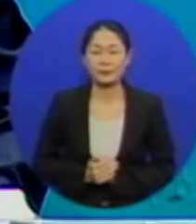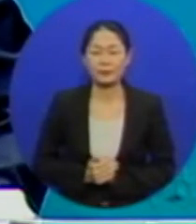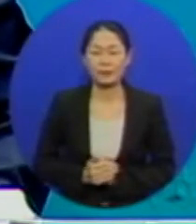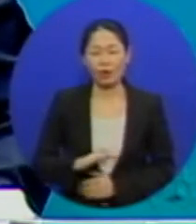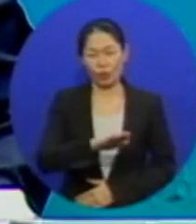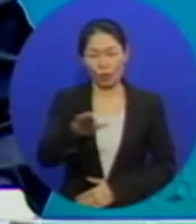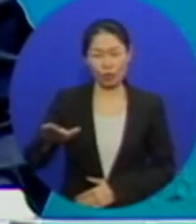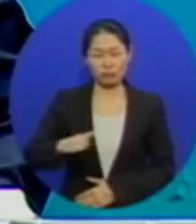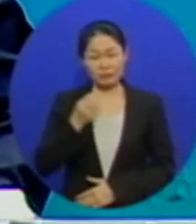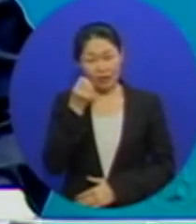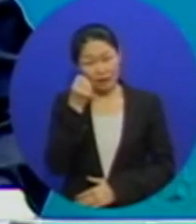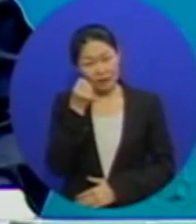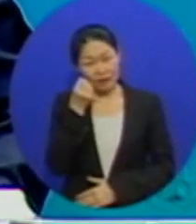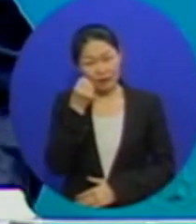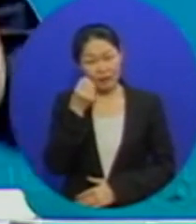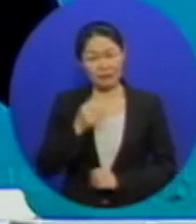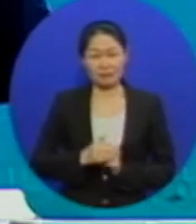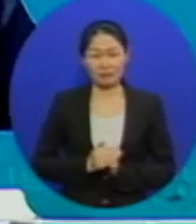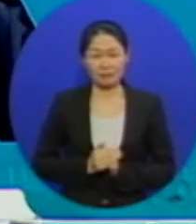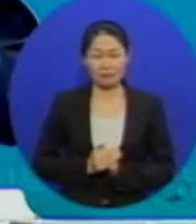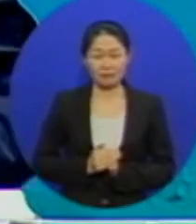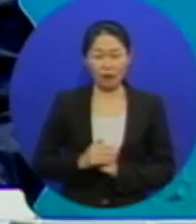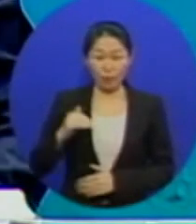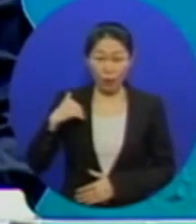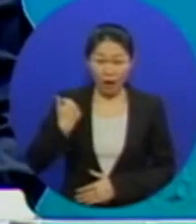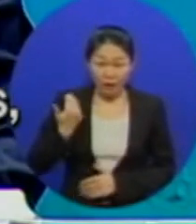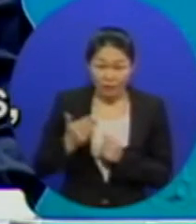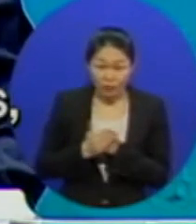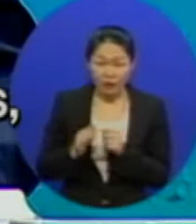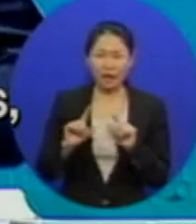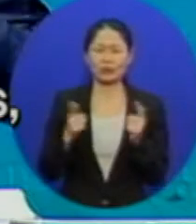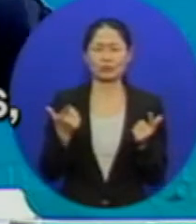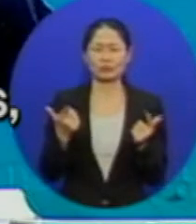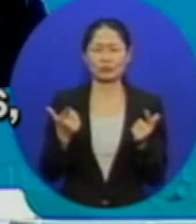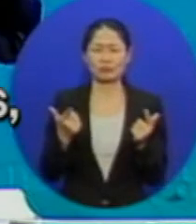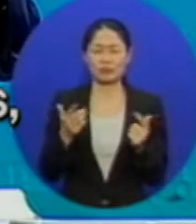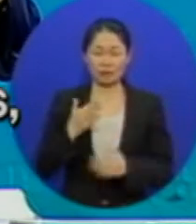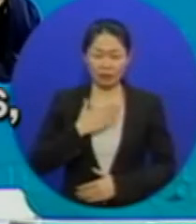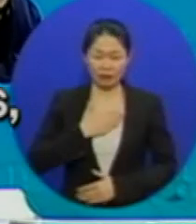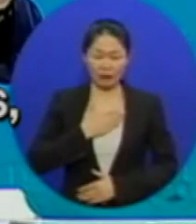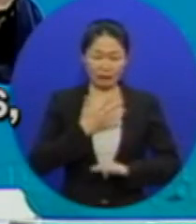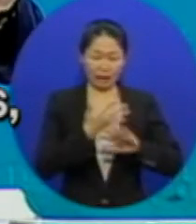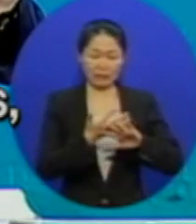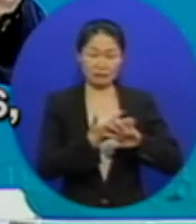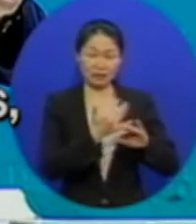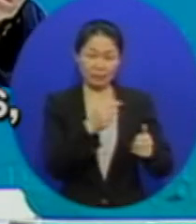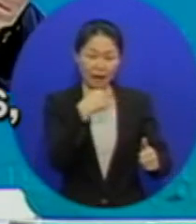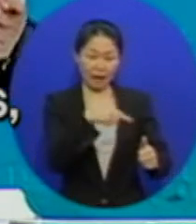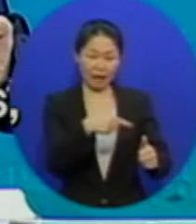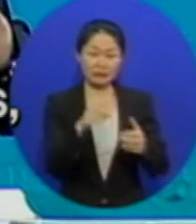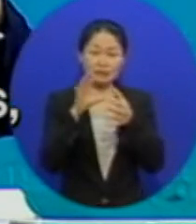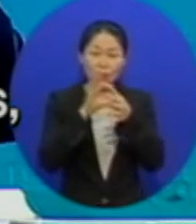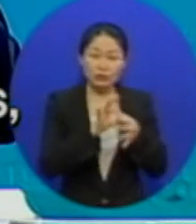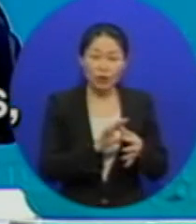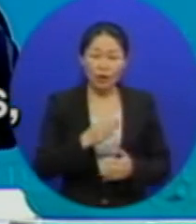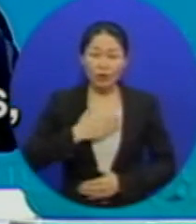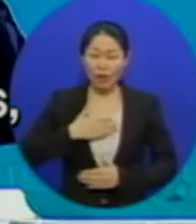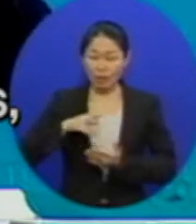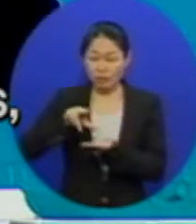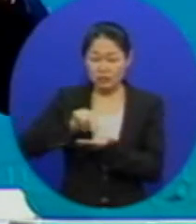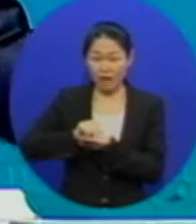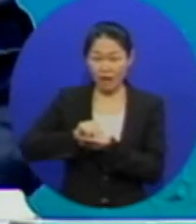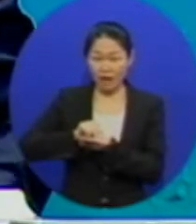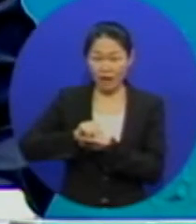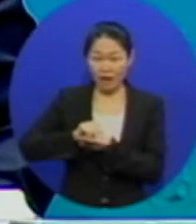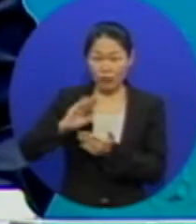여러분 이상하잖아요 몰라서 그런 것도 아니고 내가 남에게 가르치면서 내 문제에 들어오면